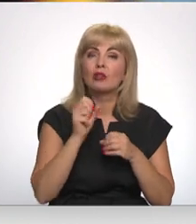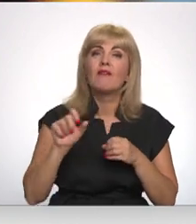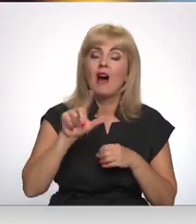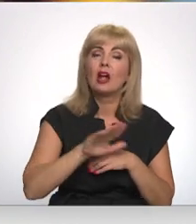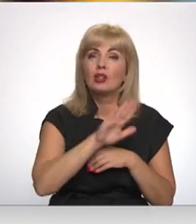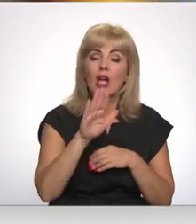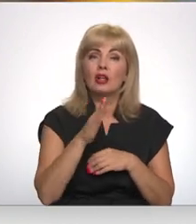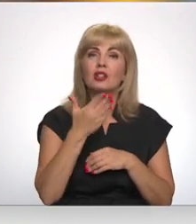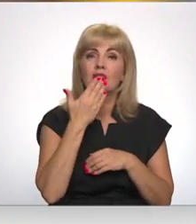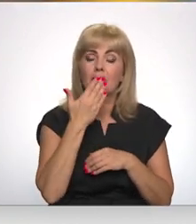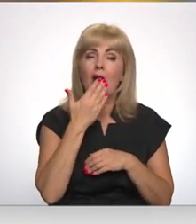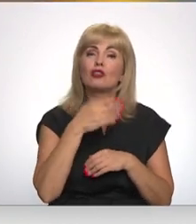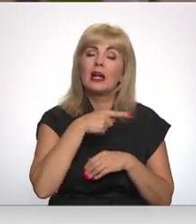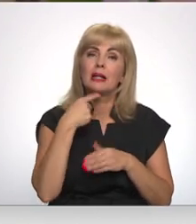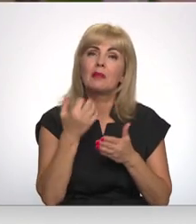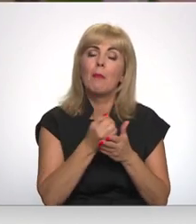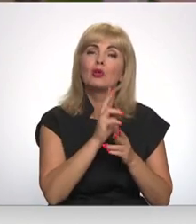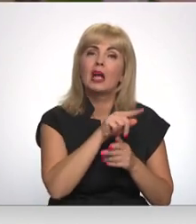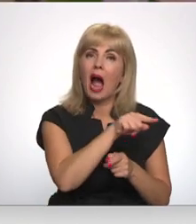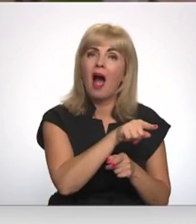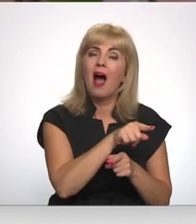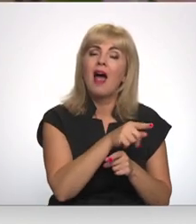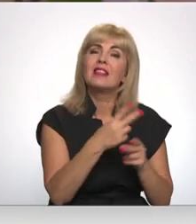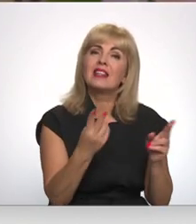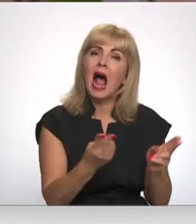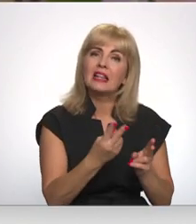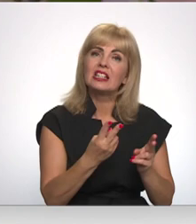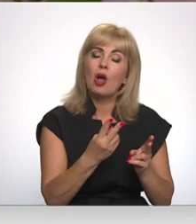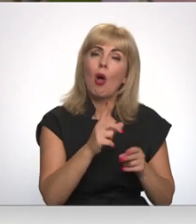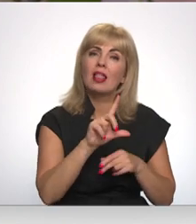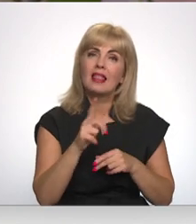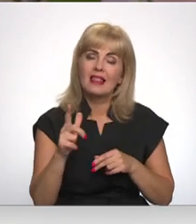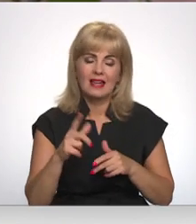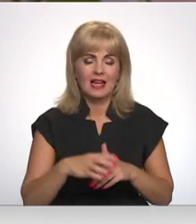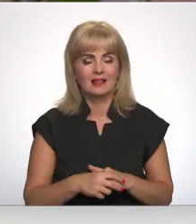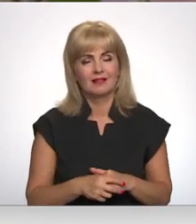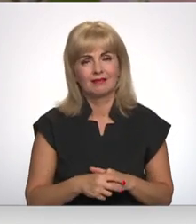smaržot kā tradicionālās lilijas. Madara Līcīte, Ainis Kupčs, Latvijas televīzija.